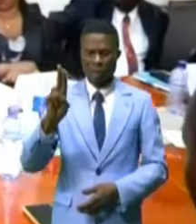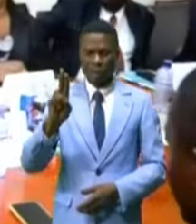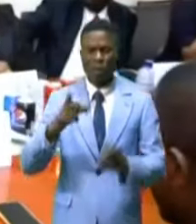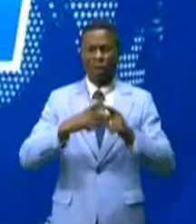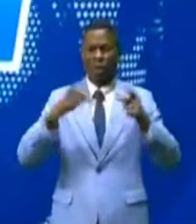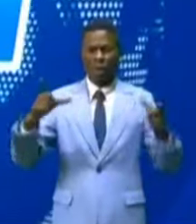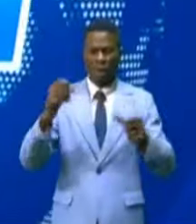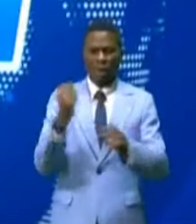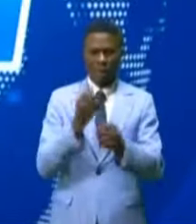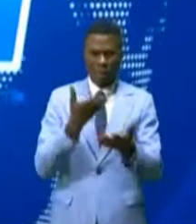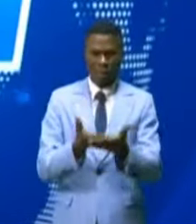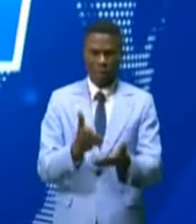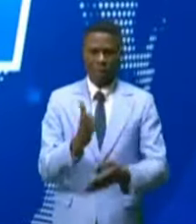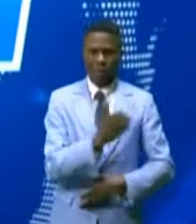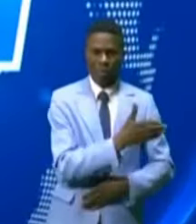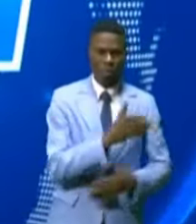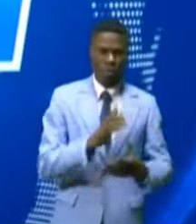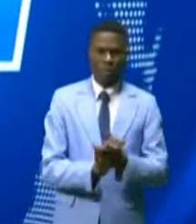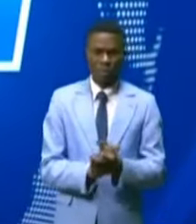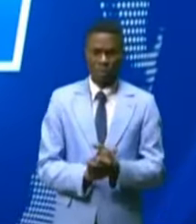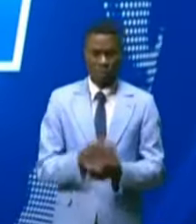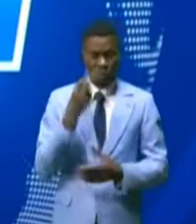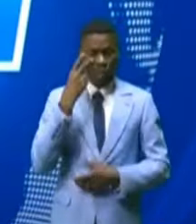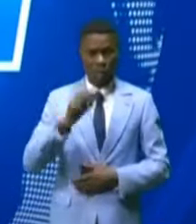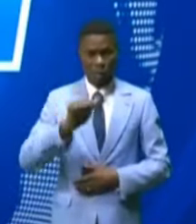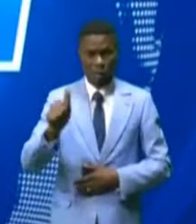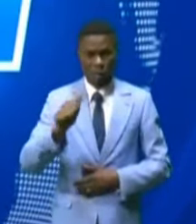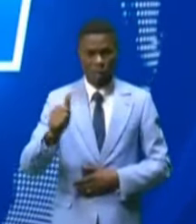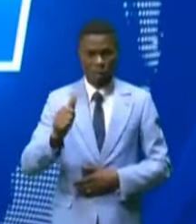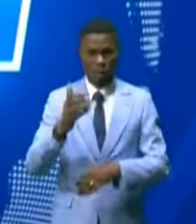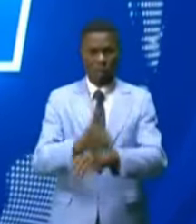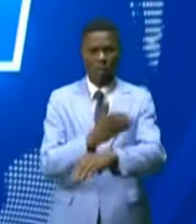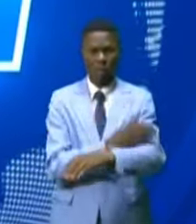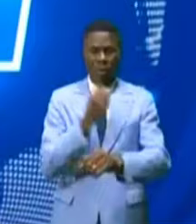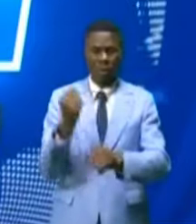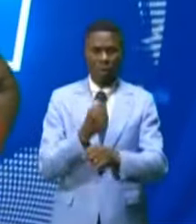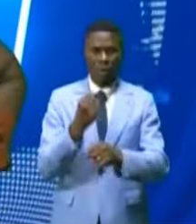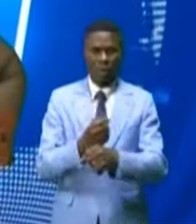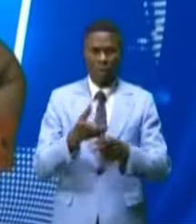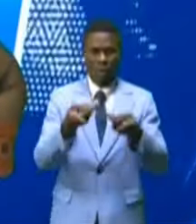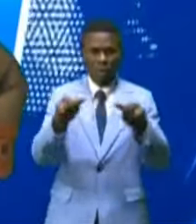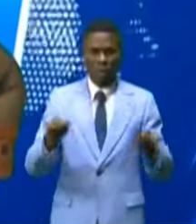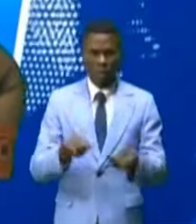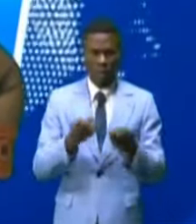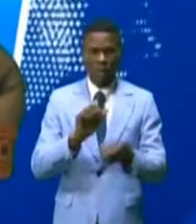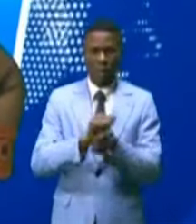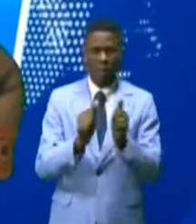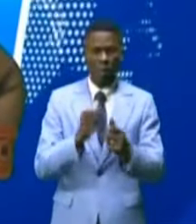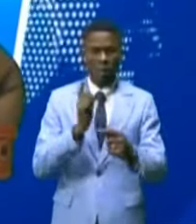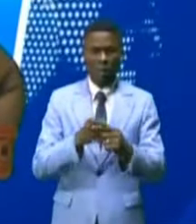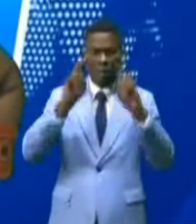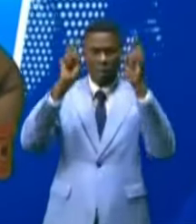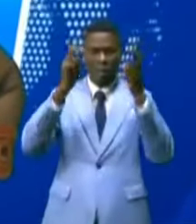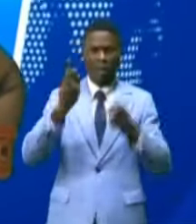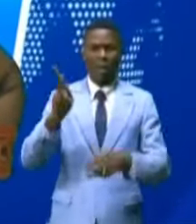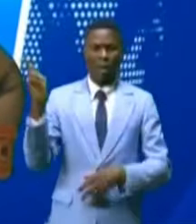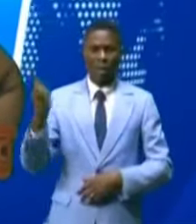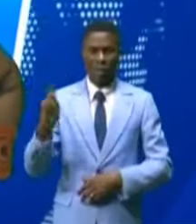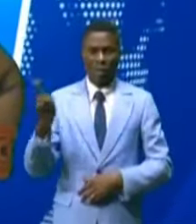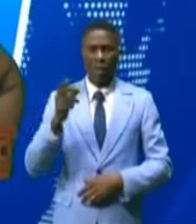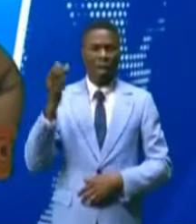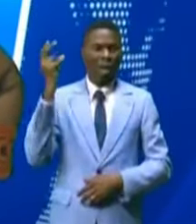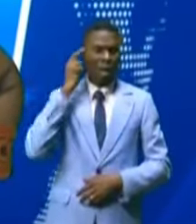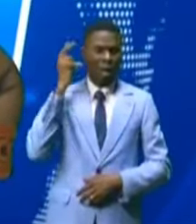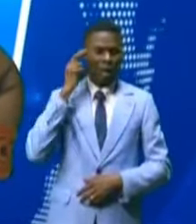travaux. Après avoir palpé du doigt l'avancement des travaux sur les sites à problème à travers la ville de Kananga, le